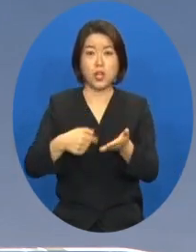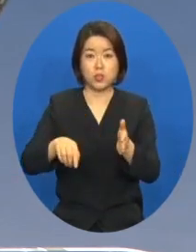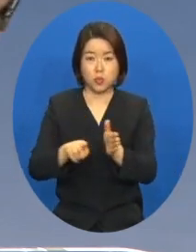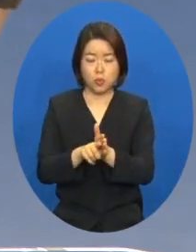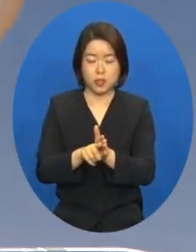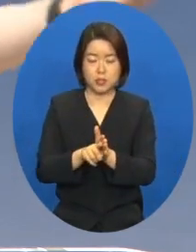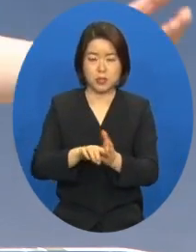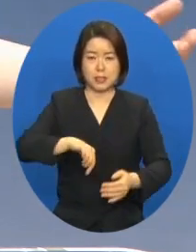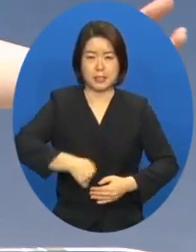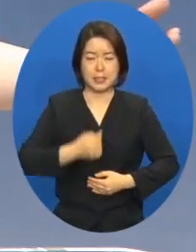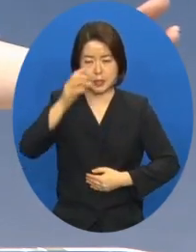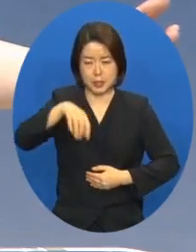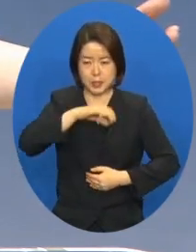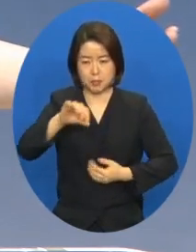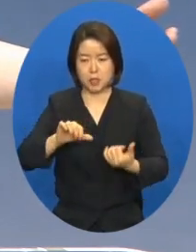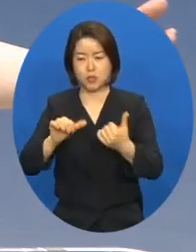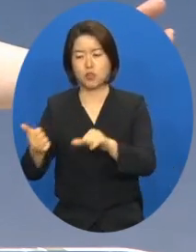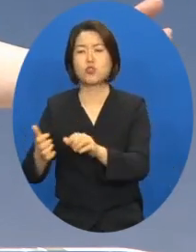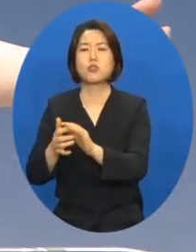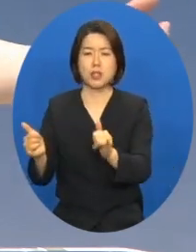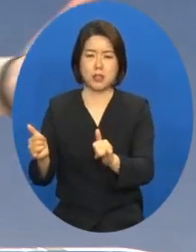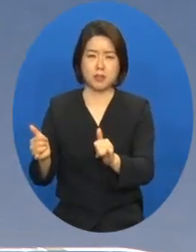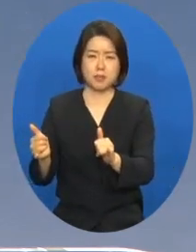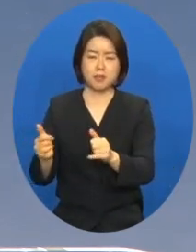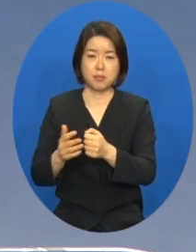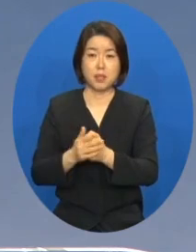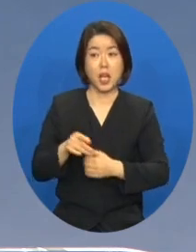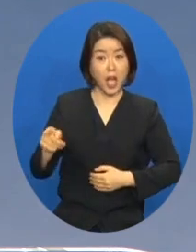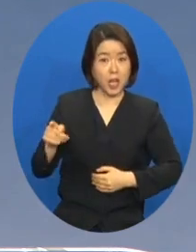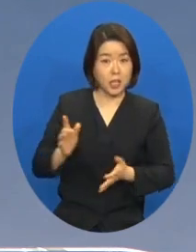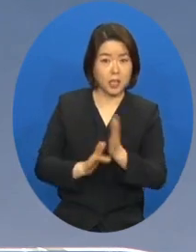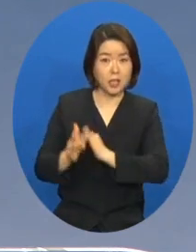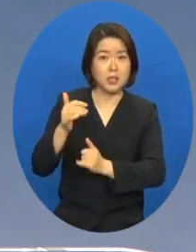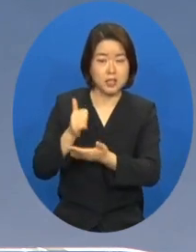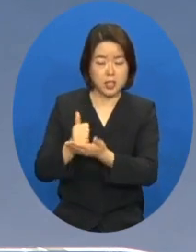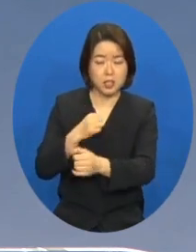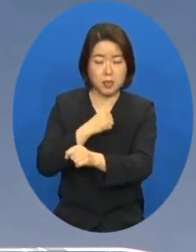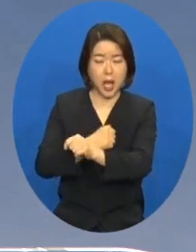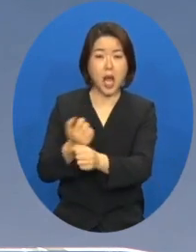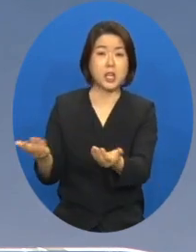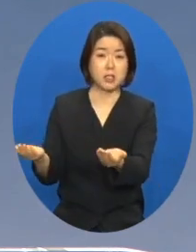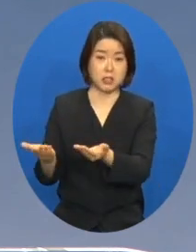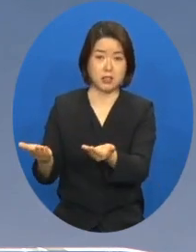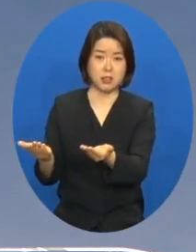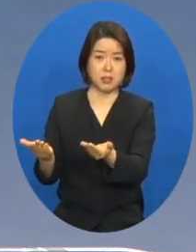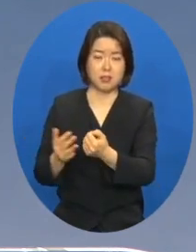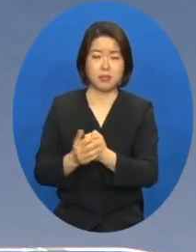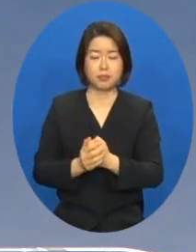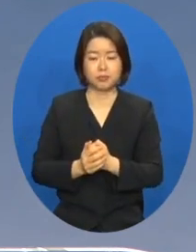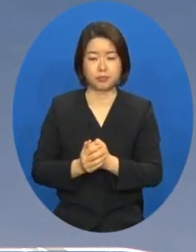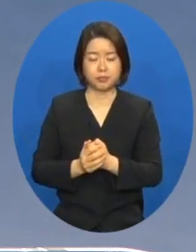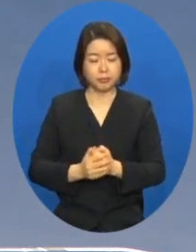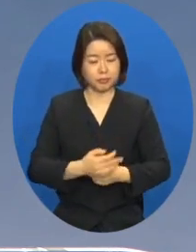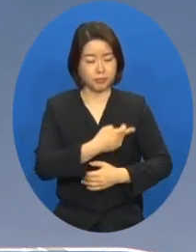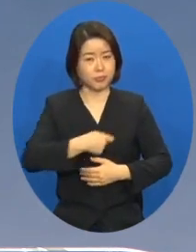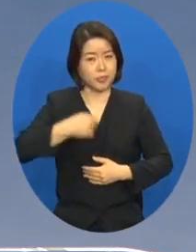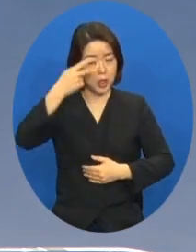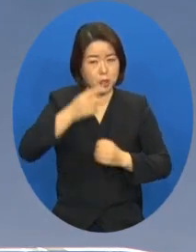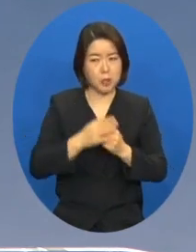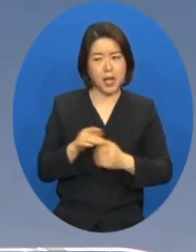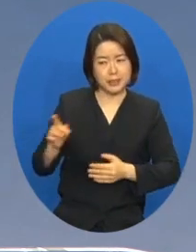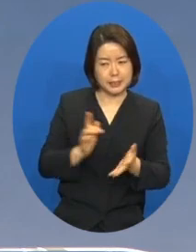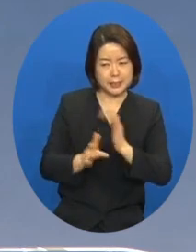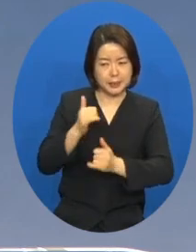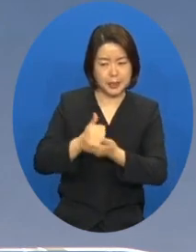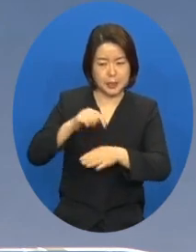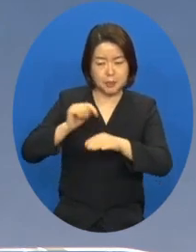당신은 십자가에 죽으신 분이죠. 그게 예수님이 하신 일입니다. 사도 바울은 예수님의 마음을